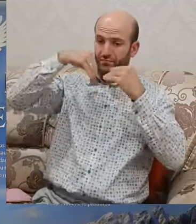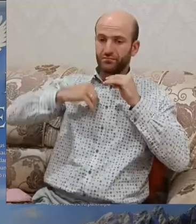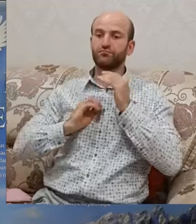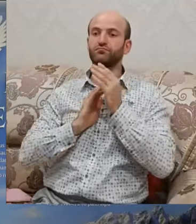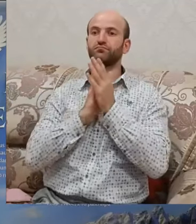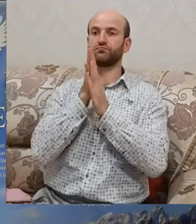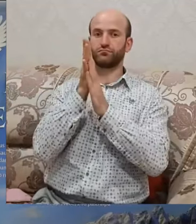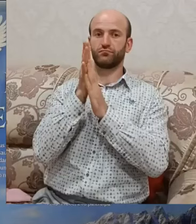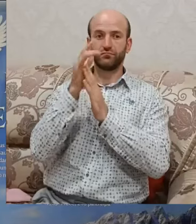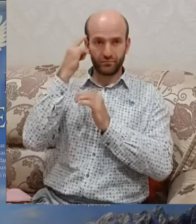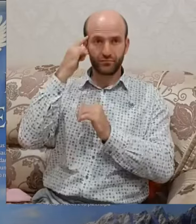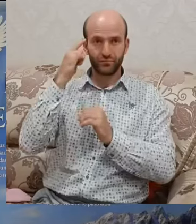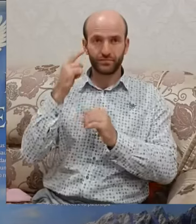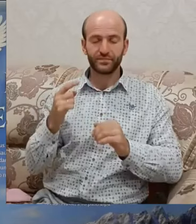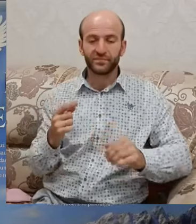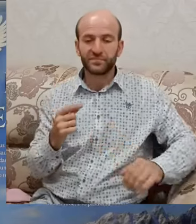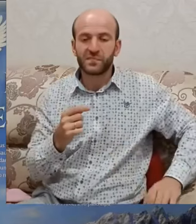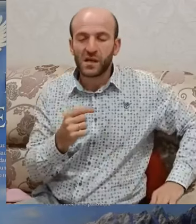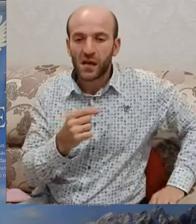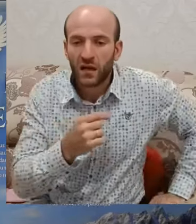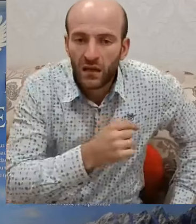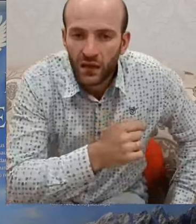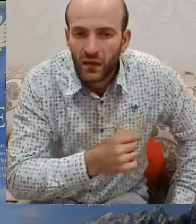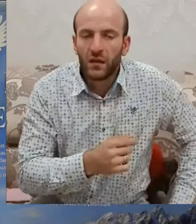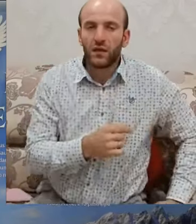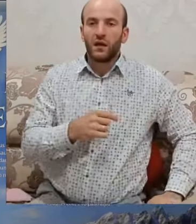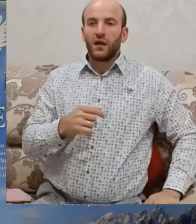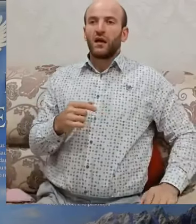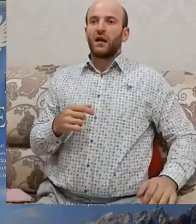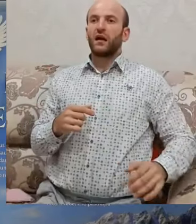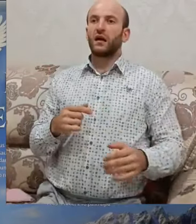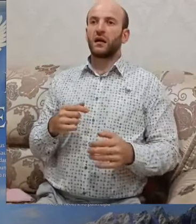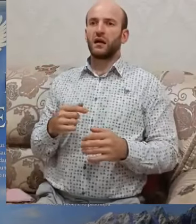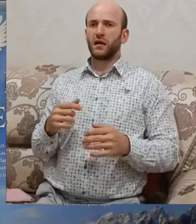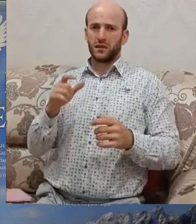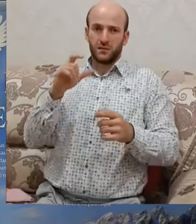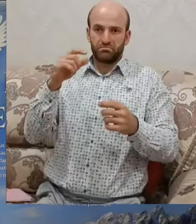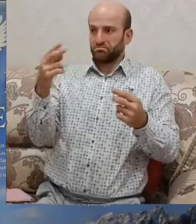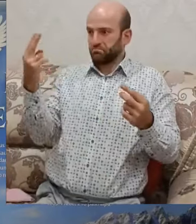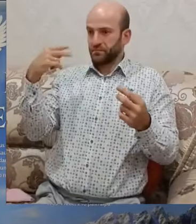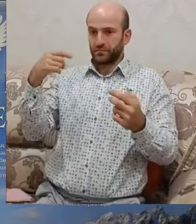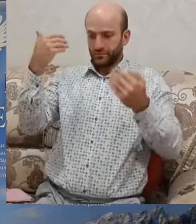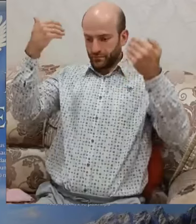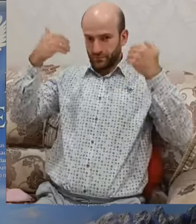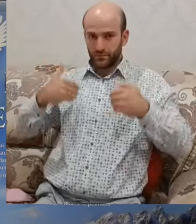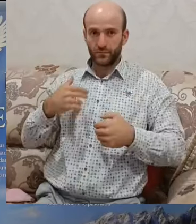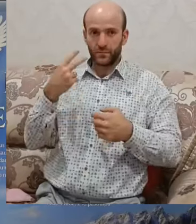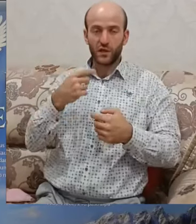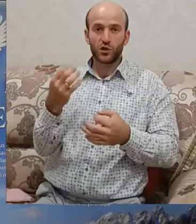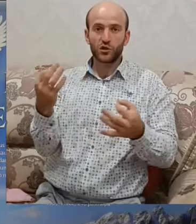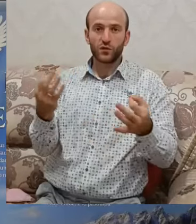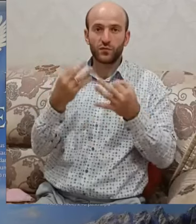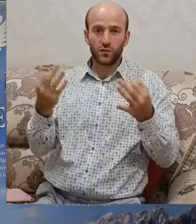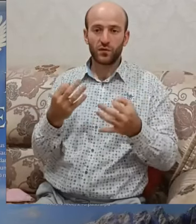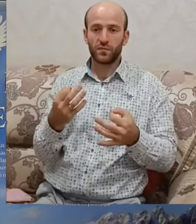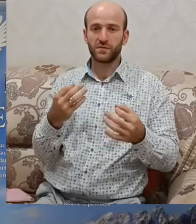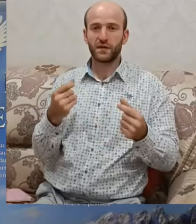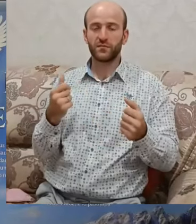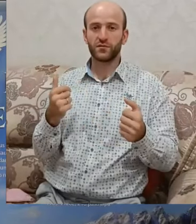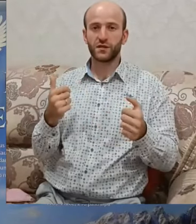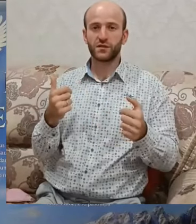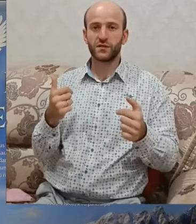На išorėje nebuvo nieko ypatingo. Снаружи не было ничего особенного. Bet viduje buvo viskas. Но внутри было все. Tik įeikite į